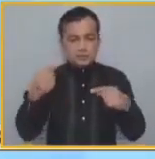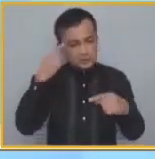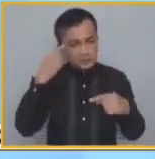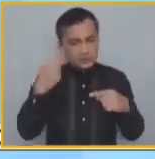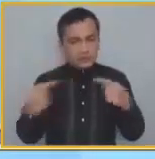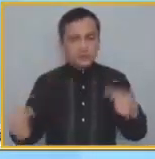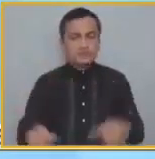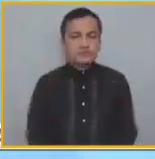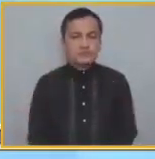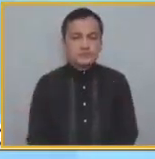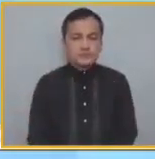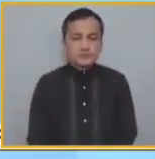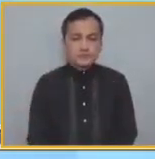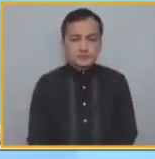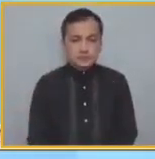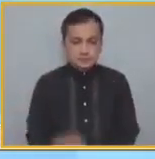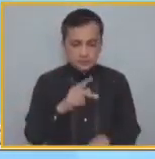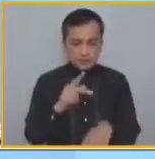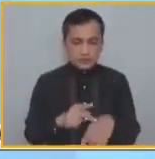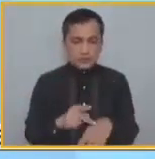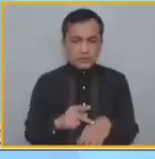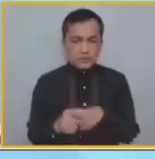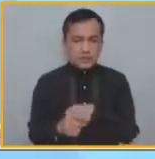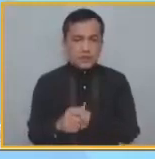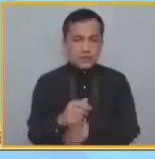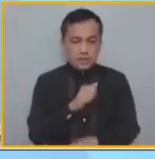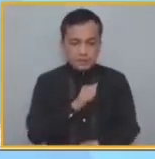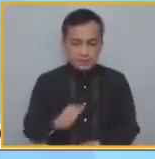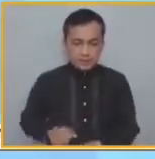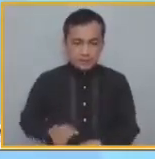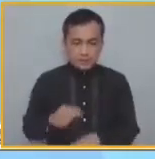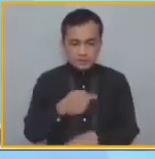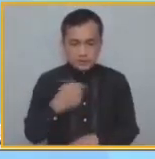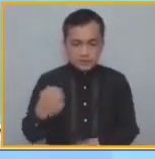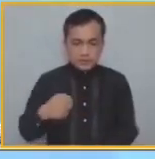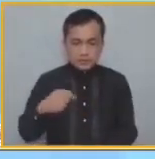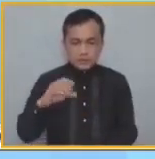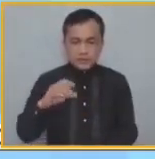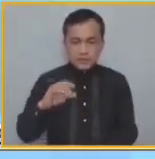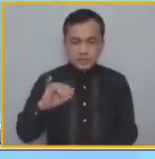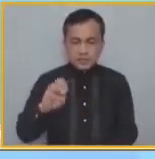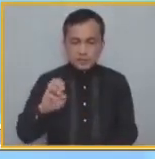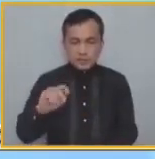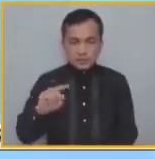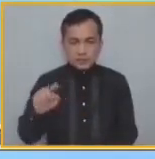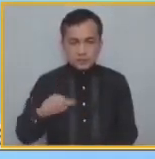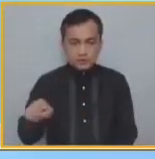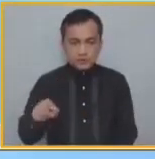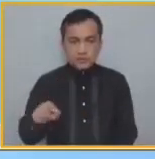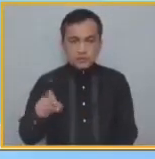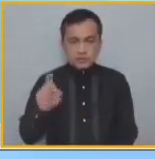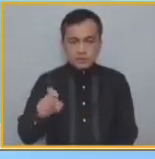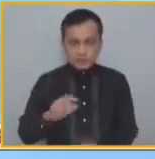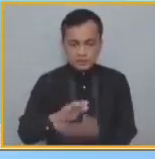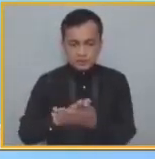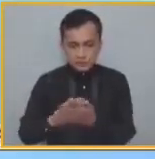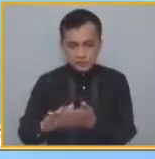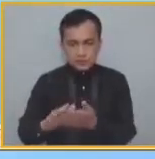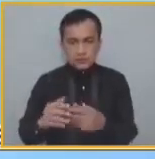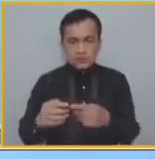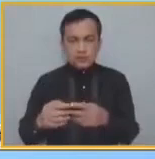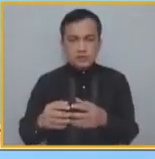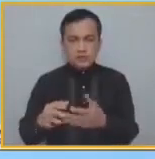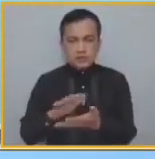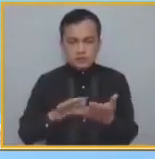Philippine Ambassador to China Jaime Flor Cruz na dapat ayusin ang gusot sa pagitan ng Pilipinas sa China sa mapayapa at diplomatikong